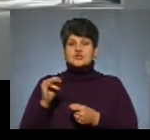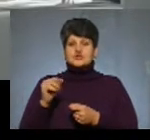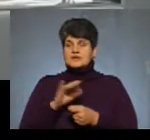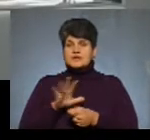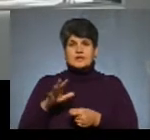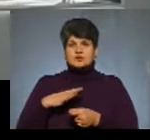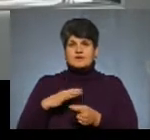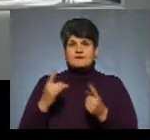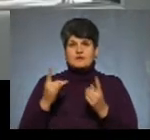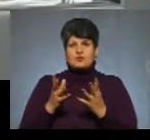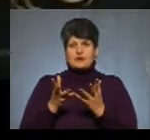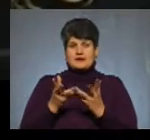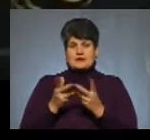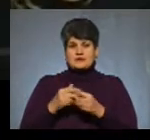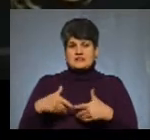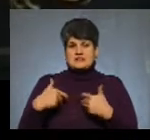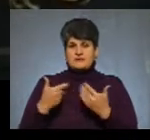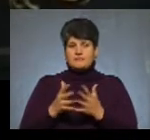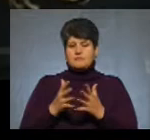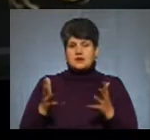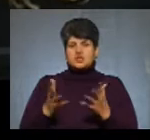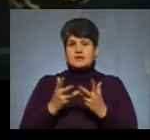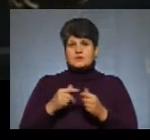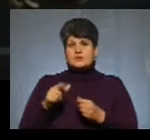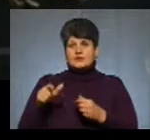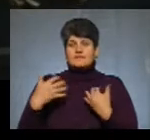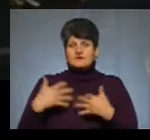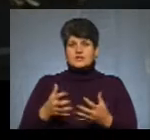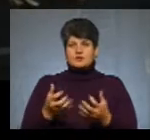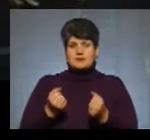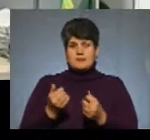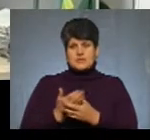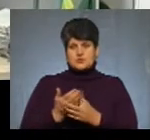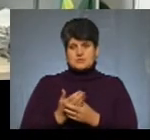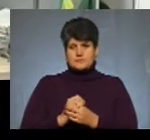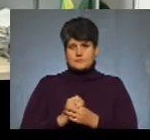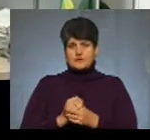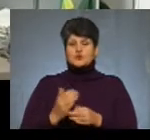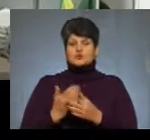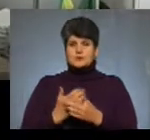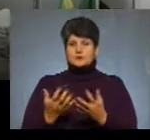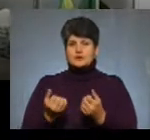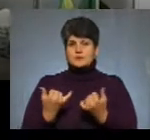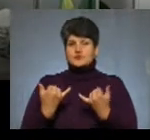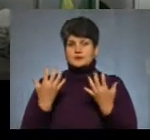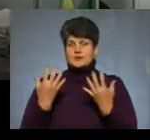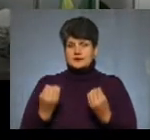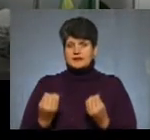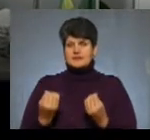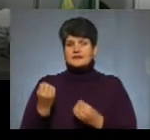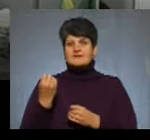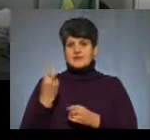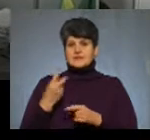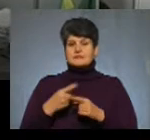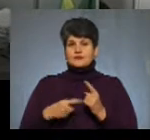очікують великої кількості звернень, тому що більша кількість громадян уже отримали субсидію. Субсидію отримують на сьогоднішній день